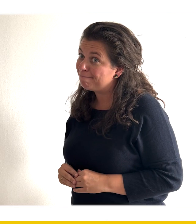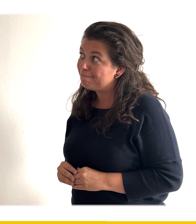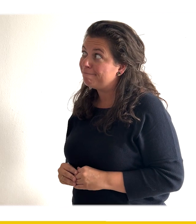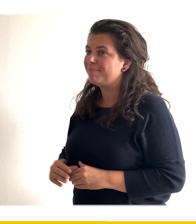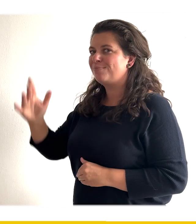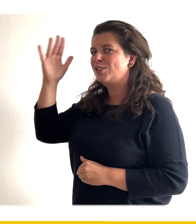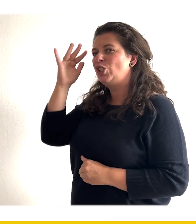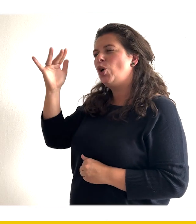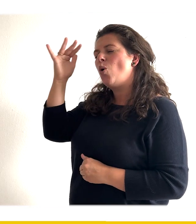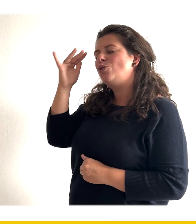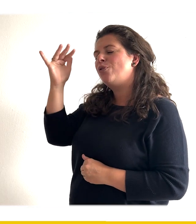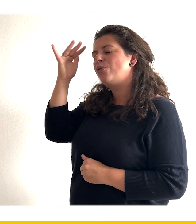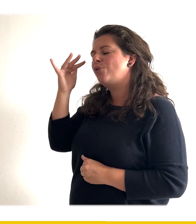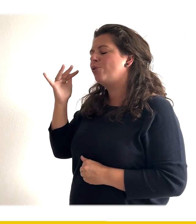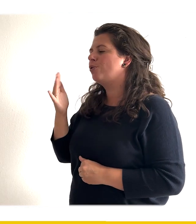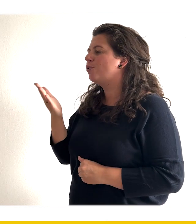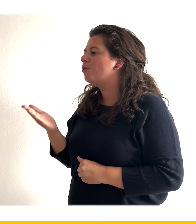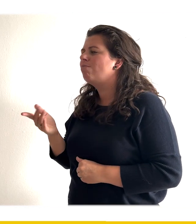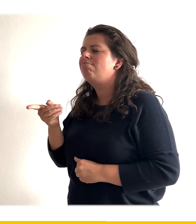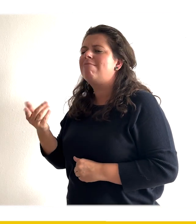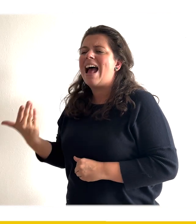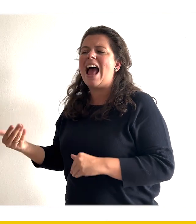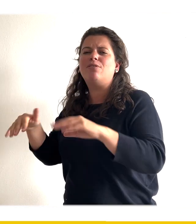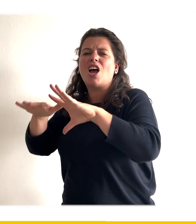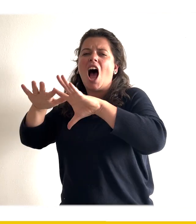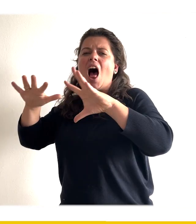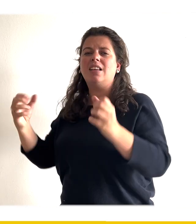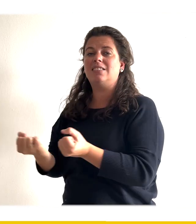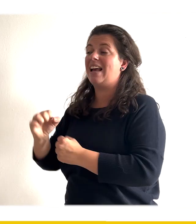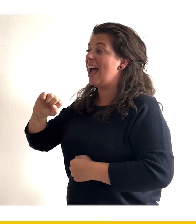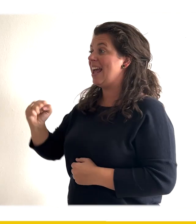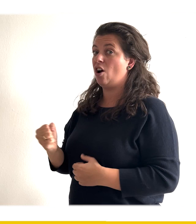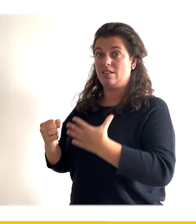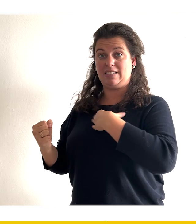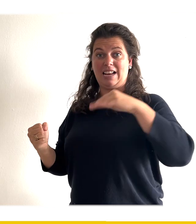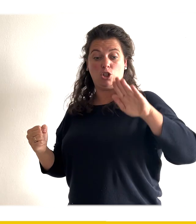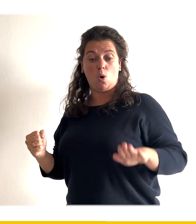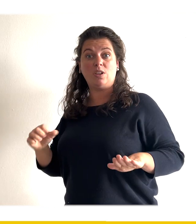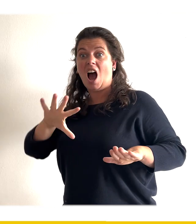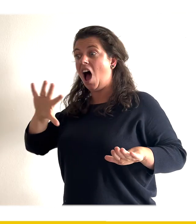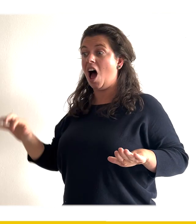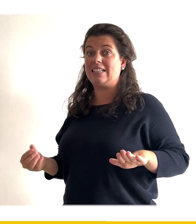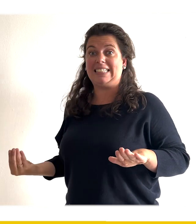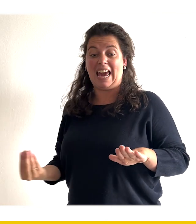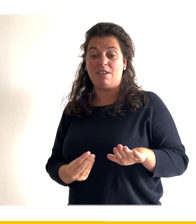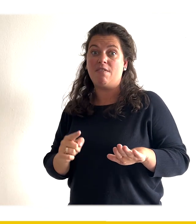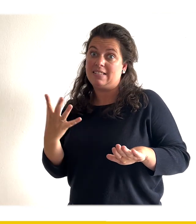Jozef heeft alles. En hij kan zijn zoontje alles geven wat hij maar wil.